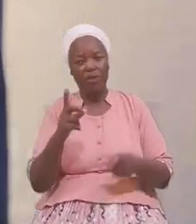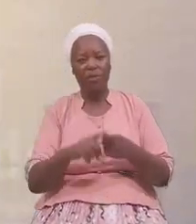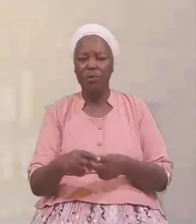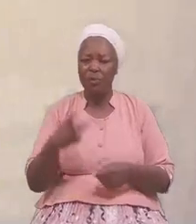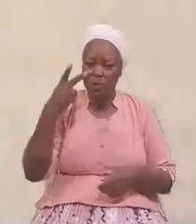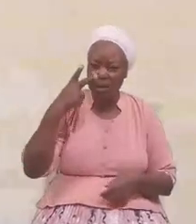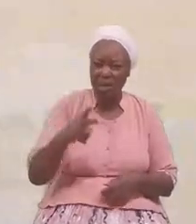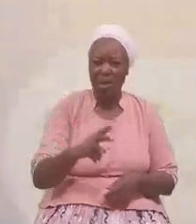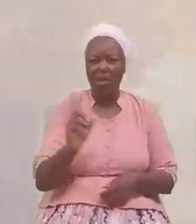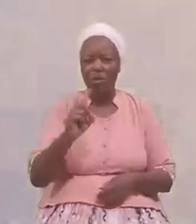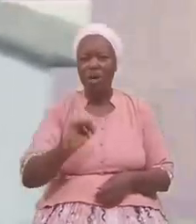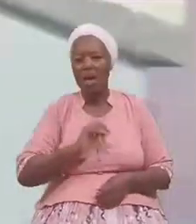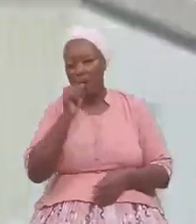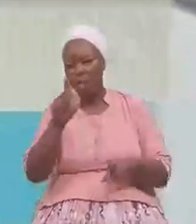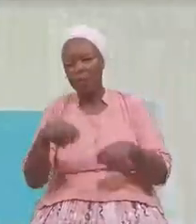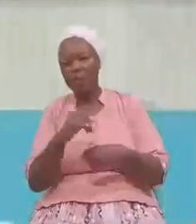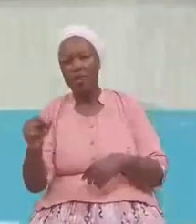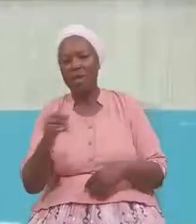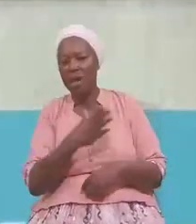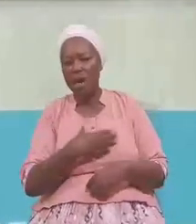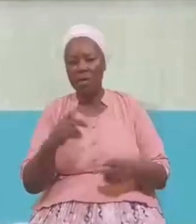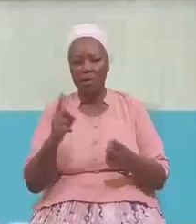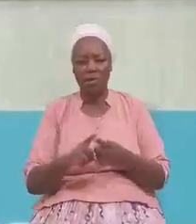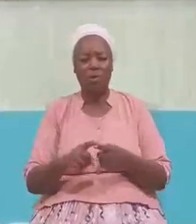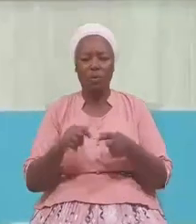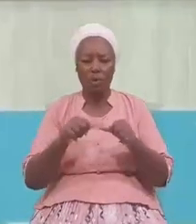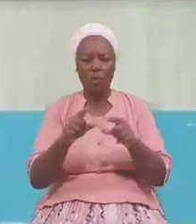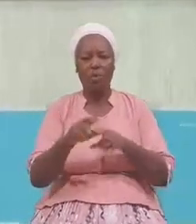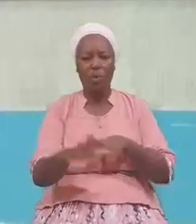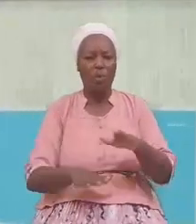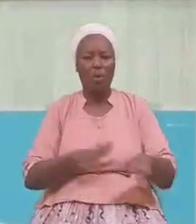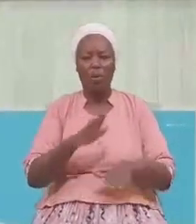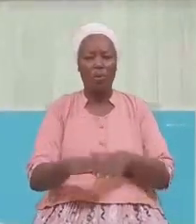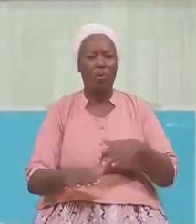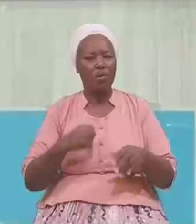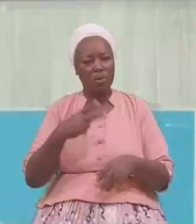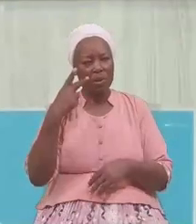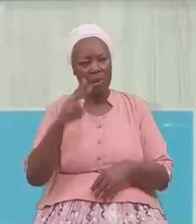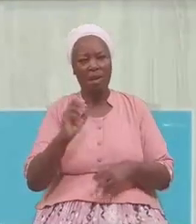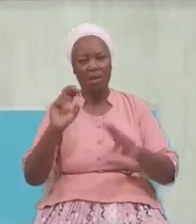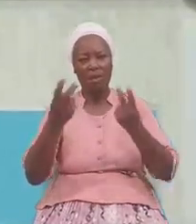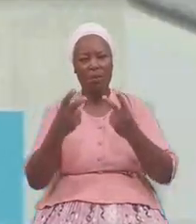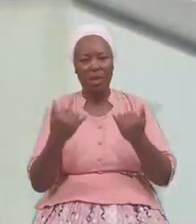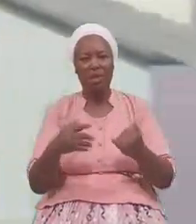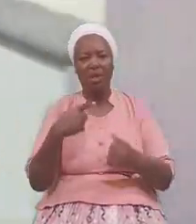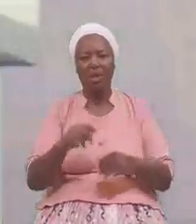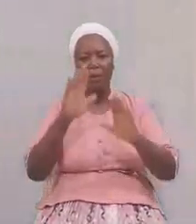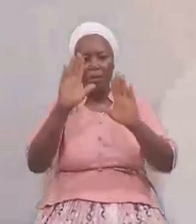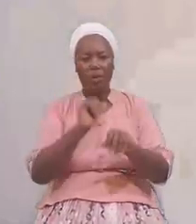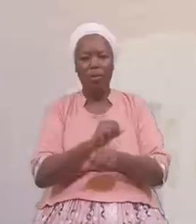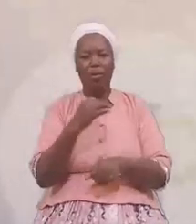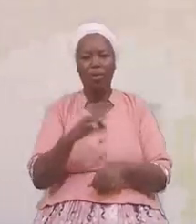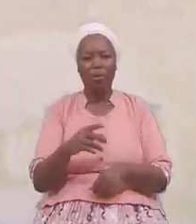vais. Et avancer le miracle de la vue pour